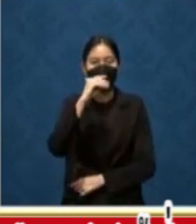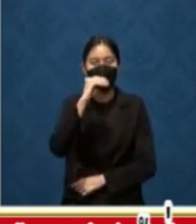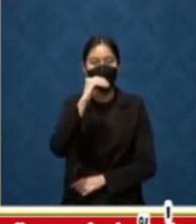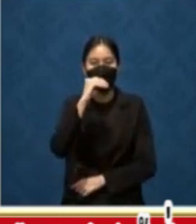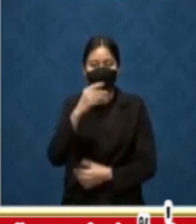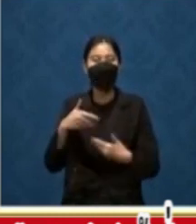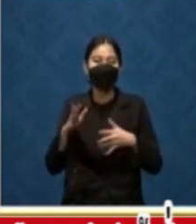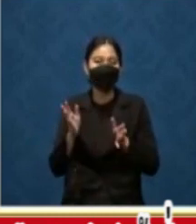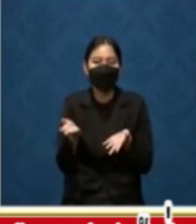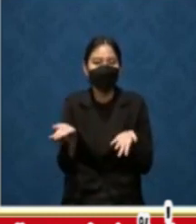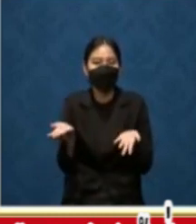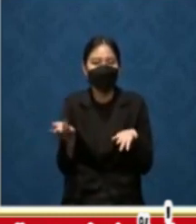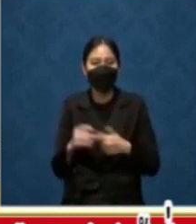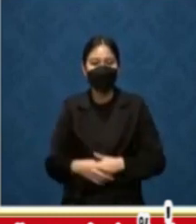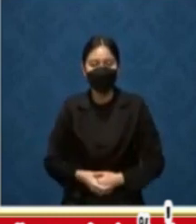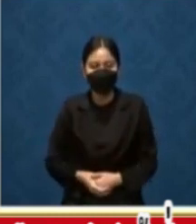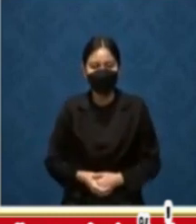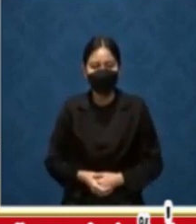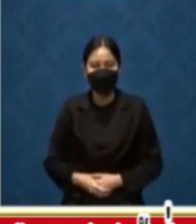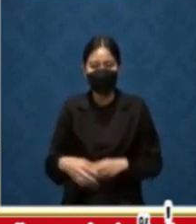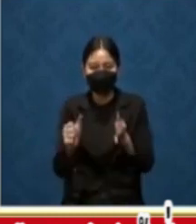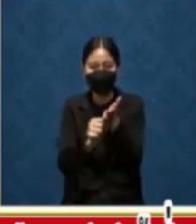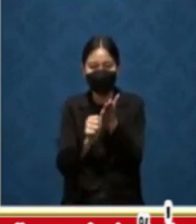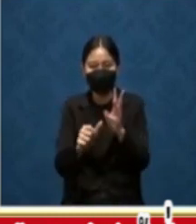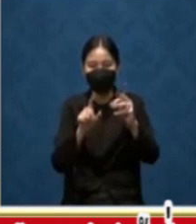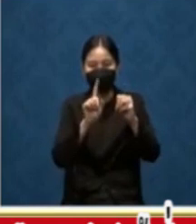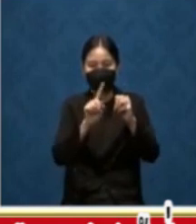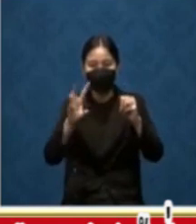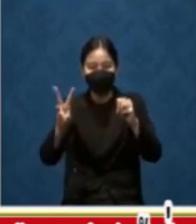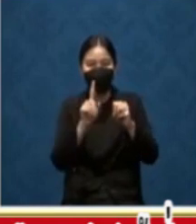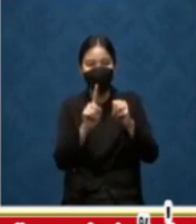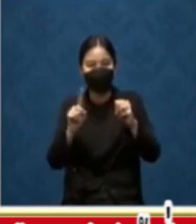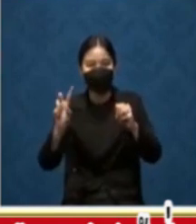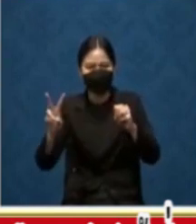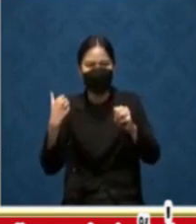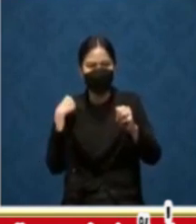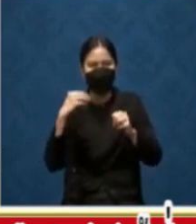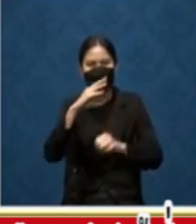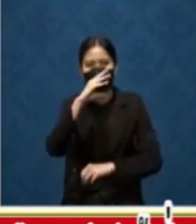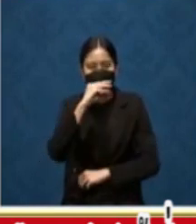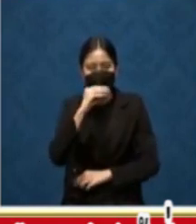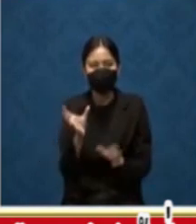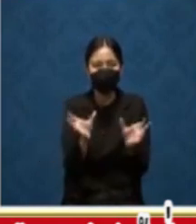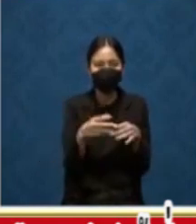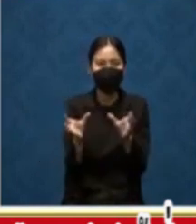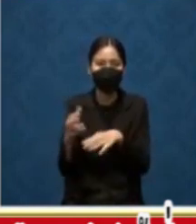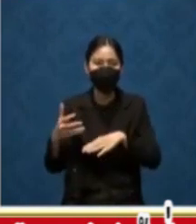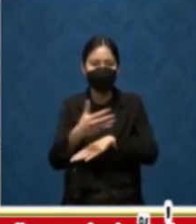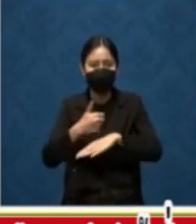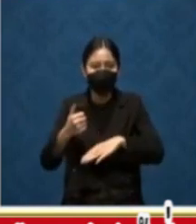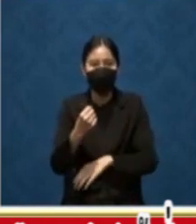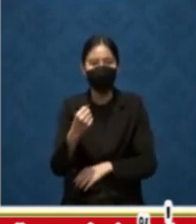รับปากลอยๆไปการจะแก้ 1112นี่ก็มีพูดกันพัก 2พรรค